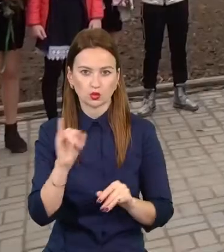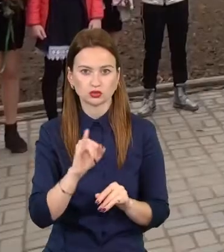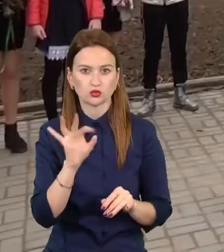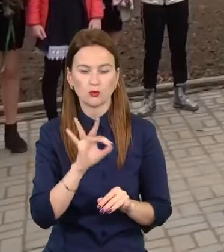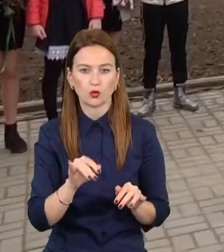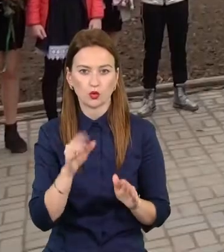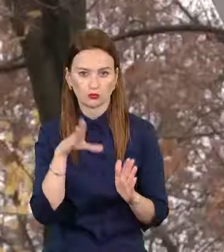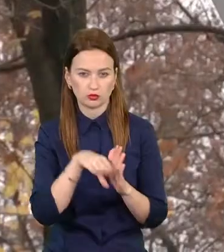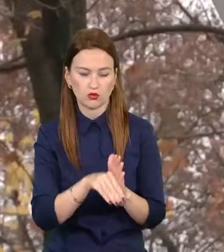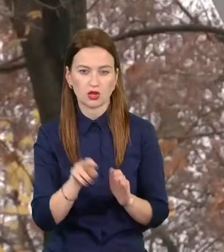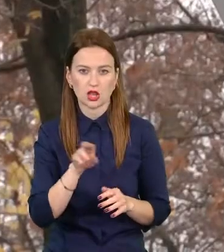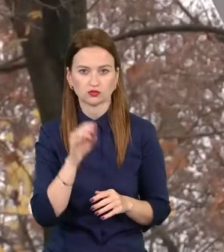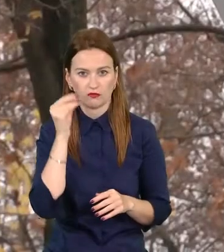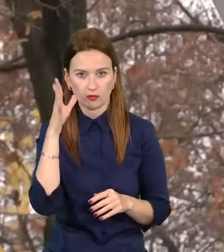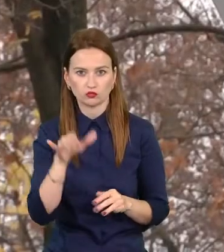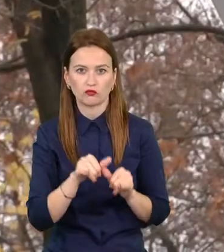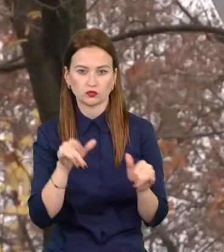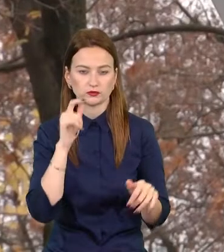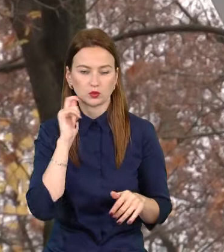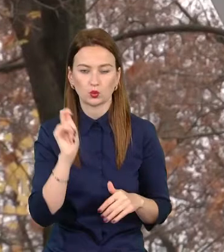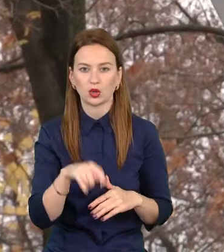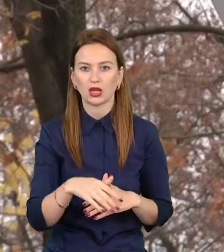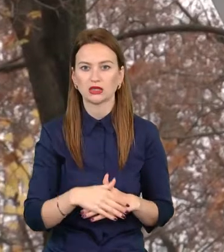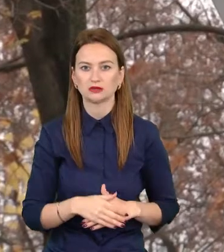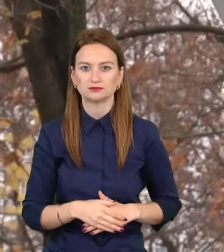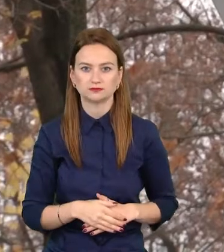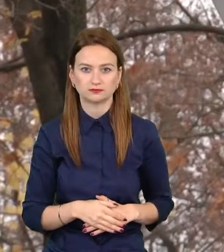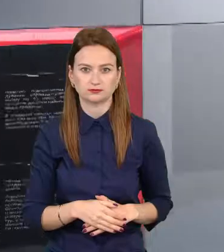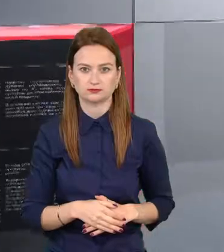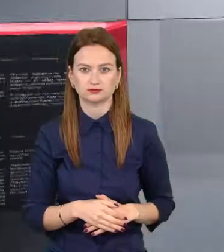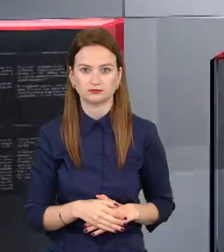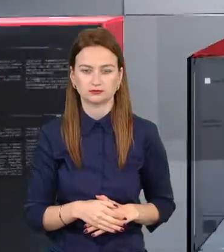розвитку України. Ірина Дворниченко, Юрій Іщенко, новини СТС.